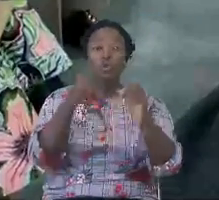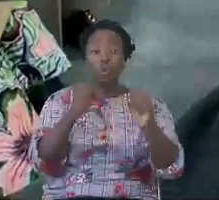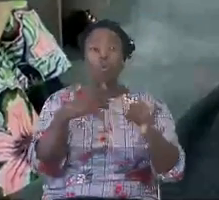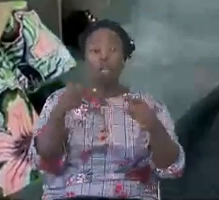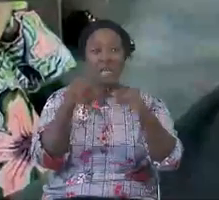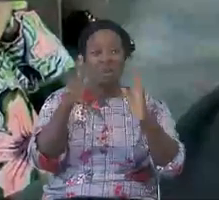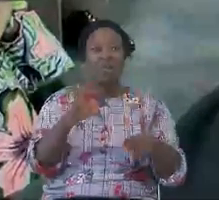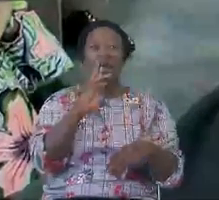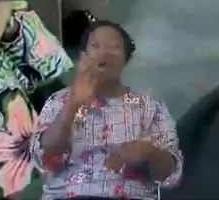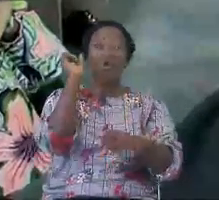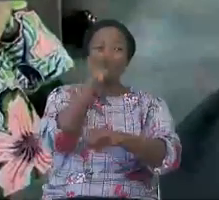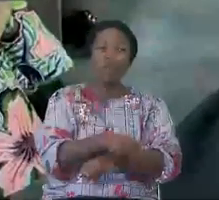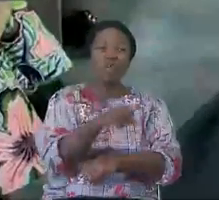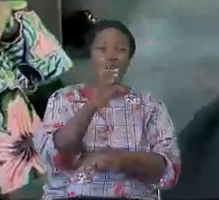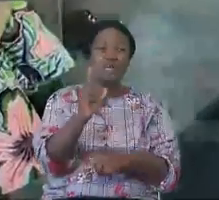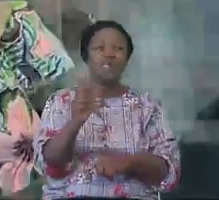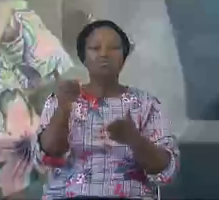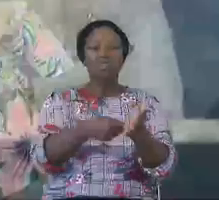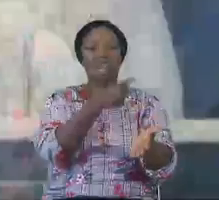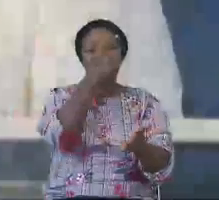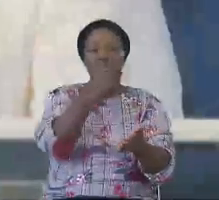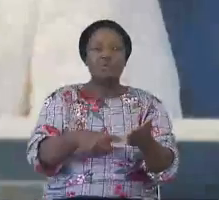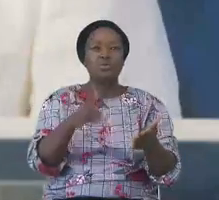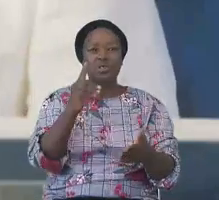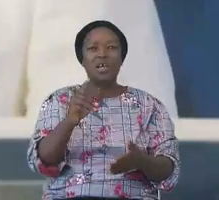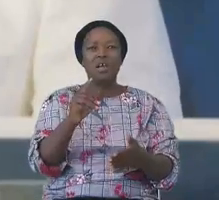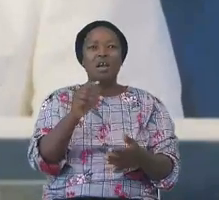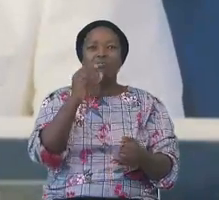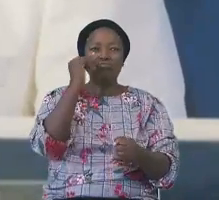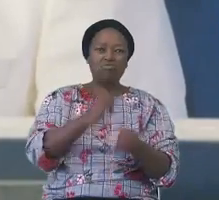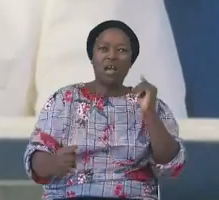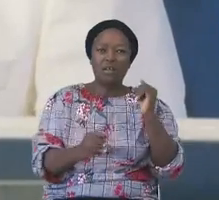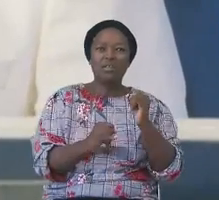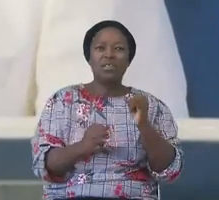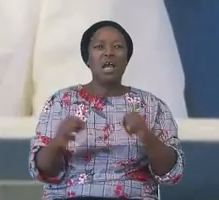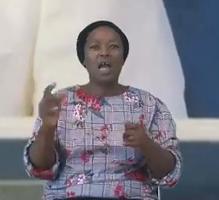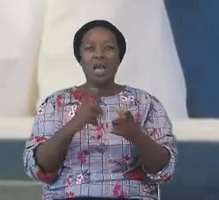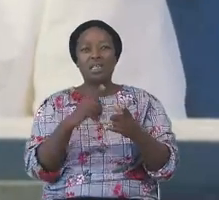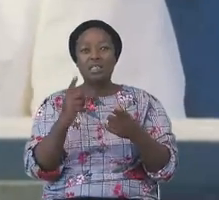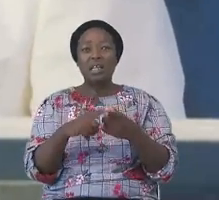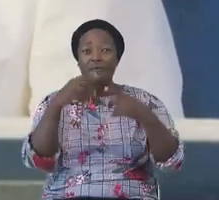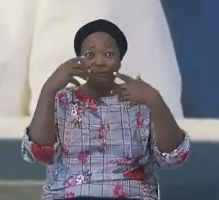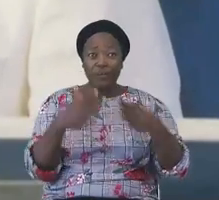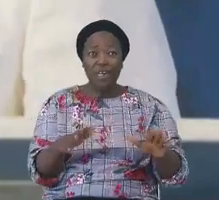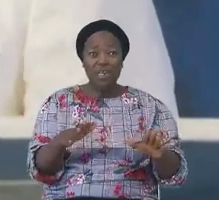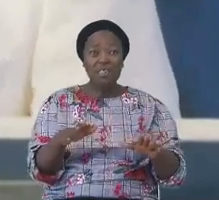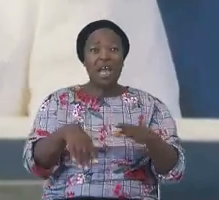parce qu'il a triomphé, toutes ces puissances de l'ennemi, elles sont vaincues,